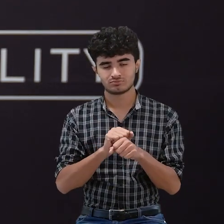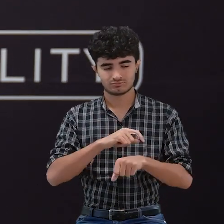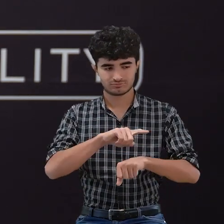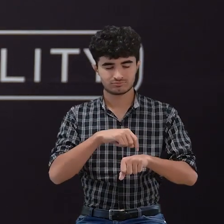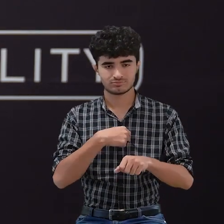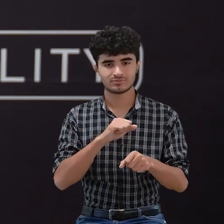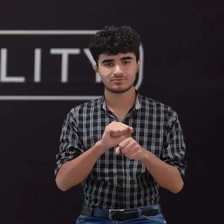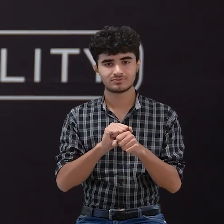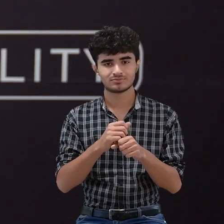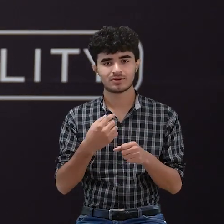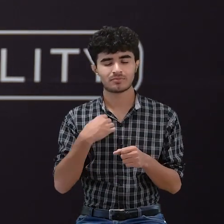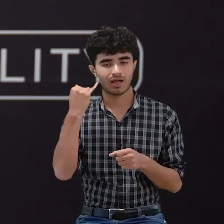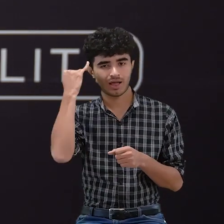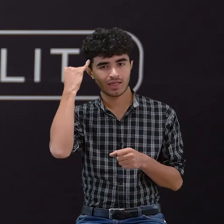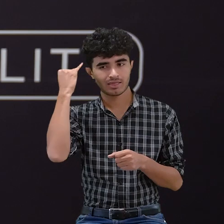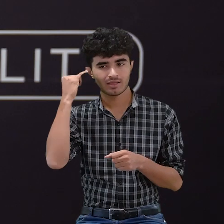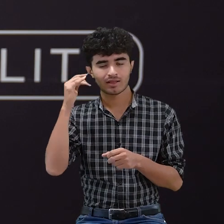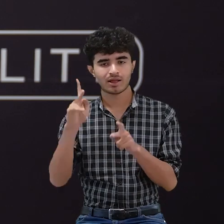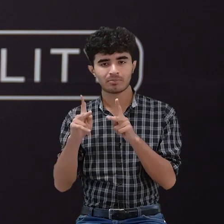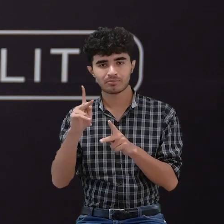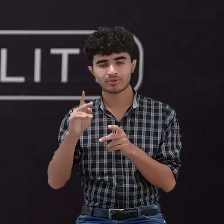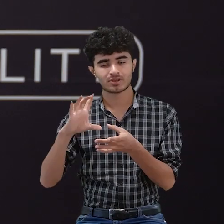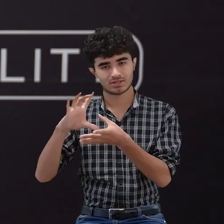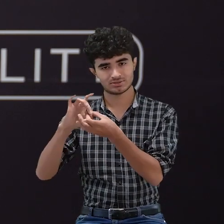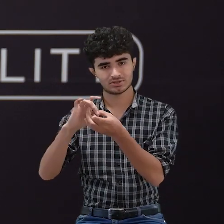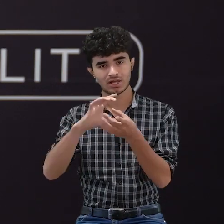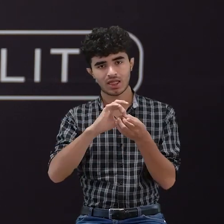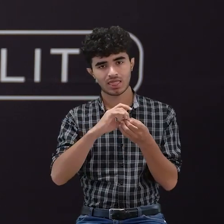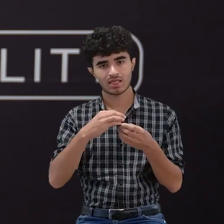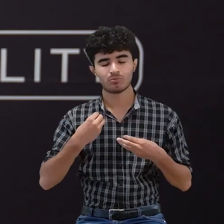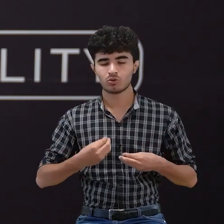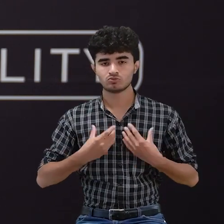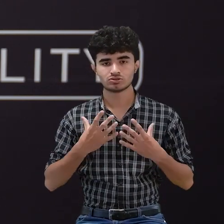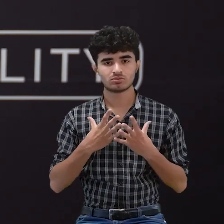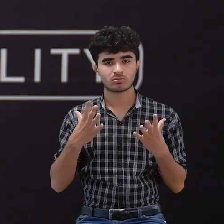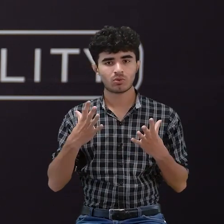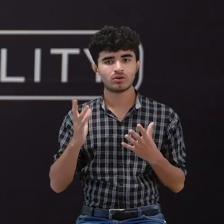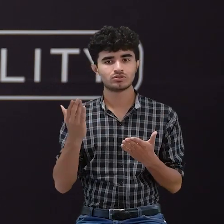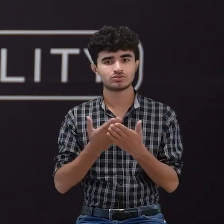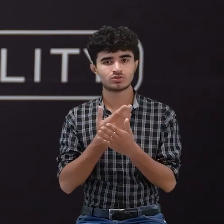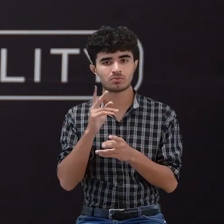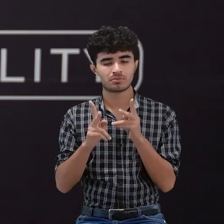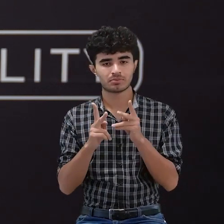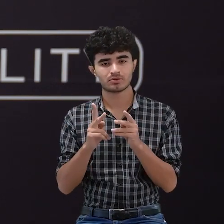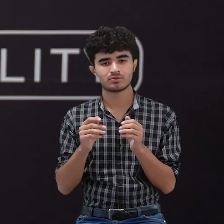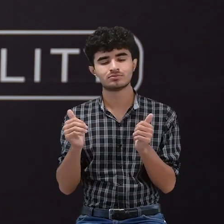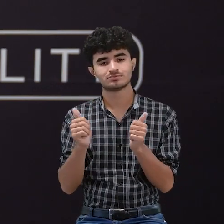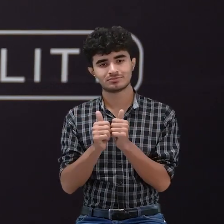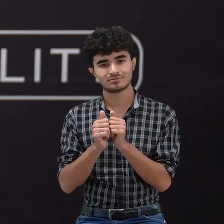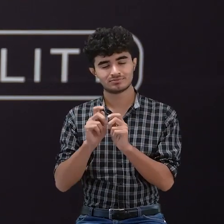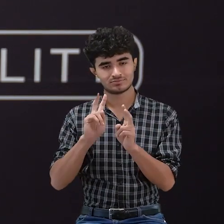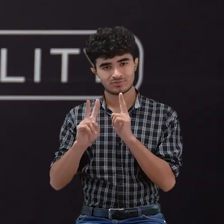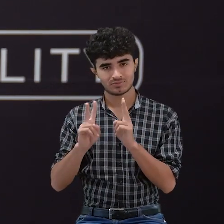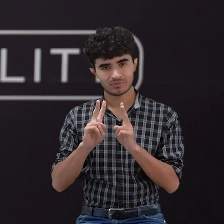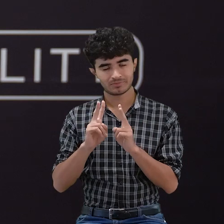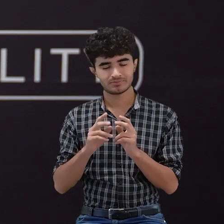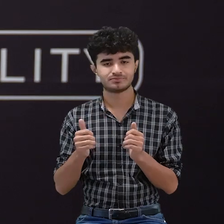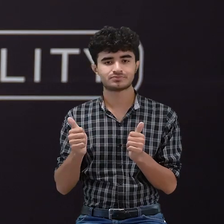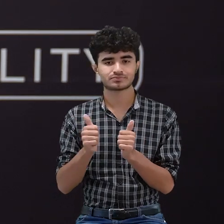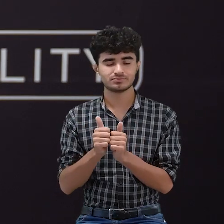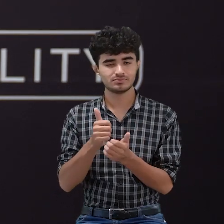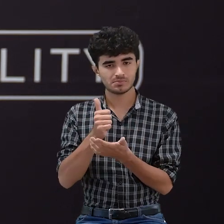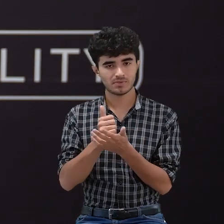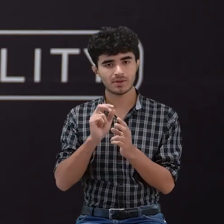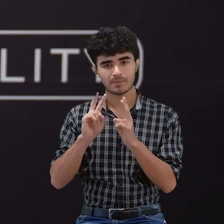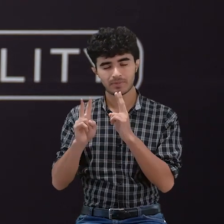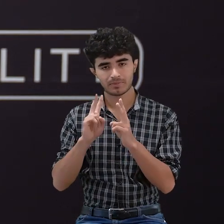اپنا وقت گزارتی ہوں، اور ہم خیال لوگوں کے ساتھ خوشی ہوتی ہے جب نئے لوگوں سے بھی ملاقات ہو جن کے ساتھ